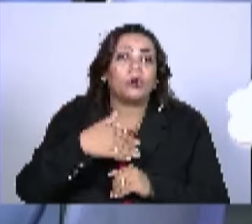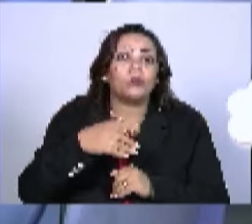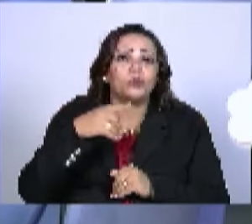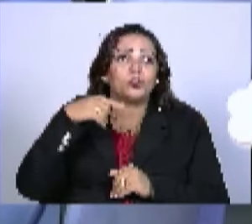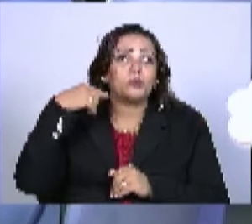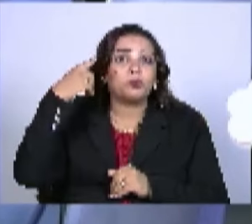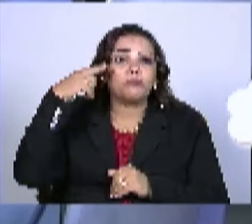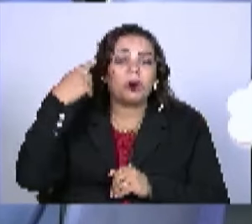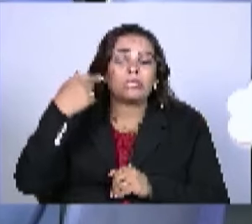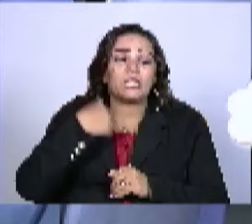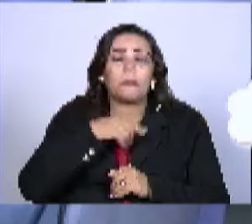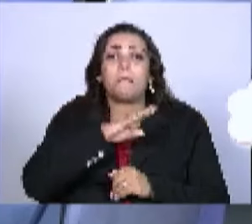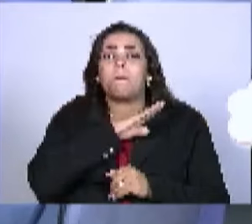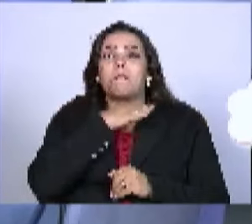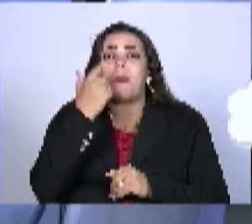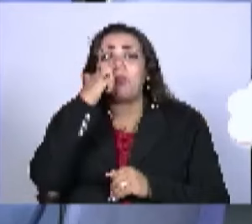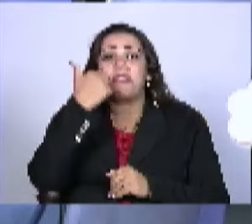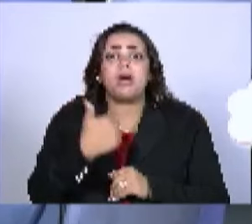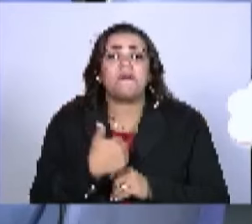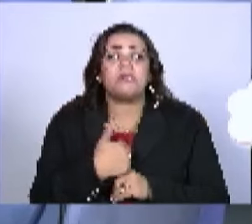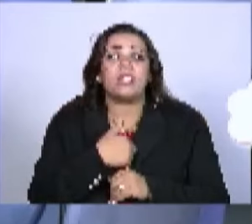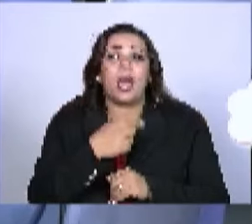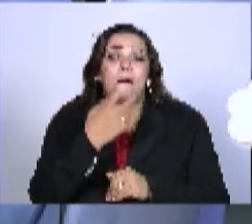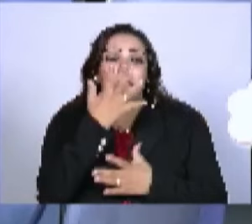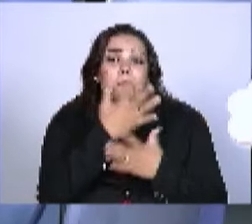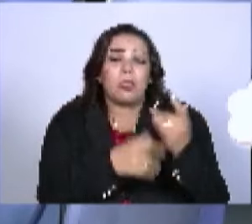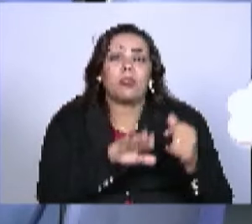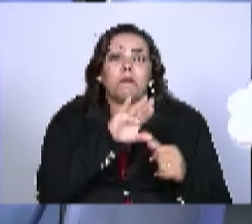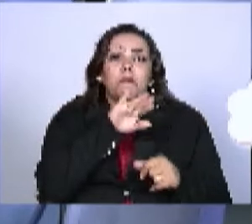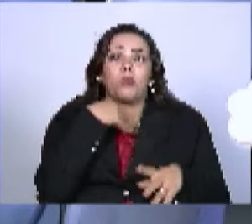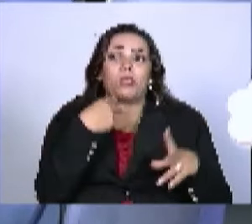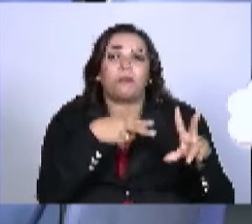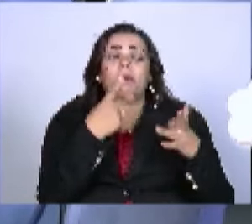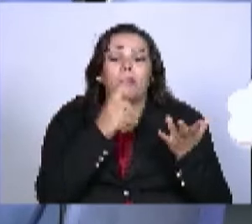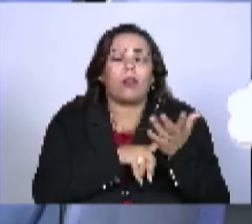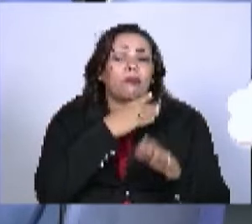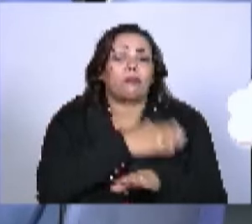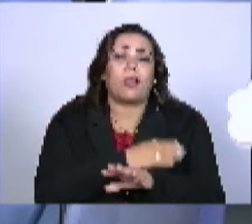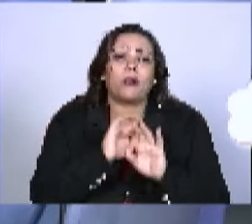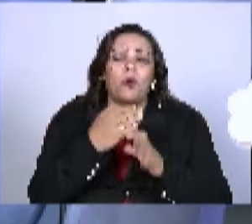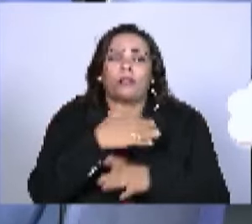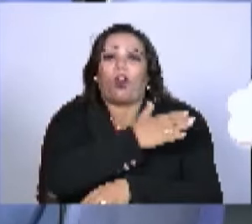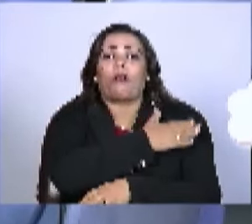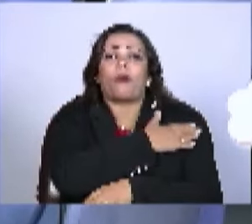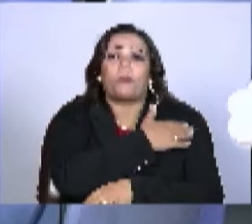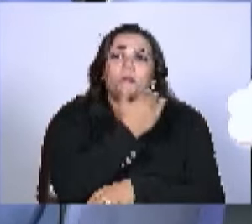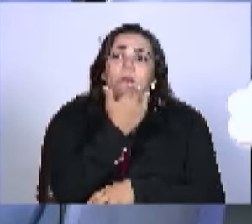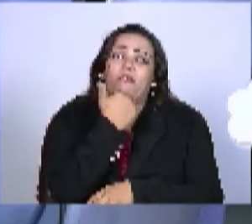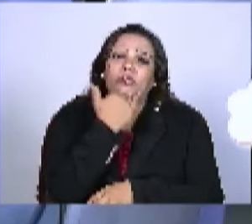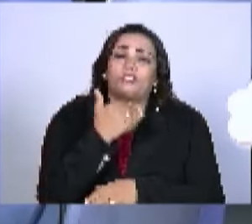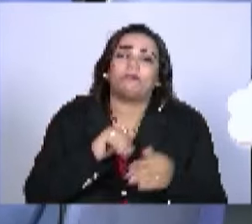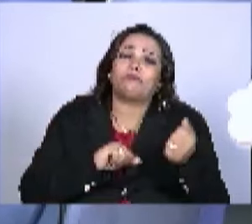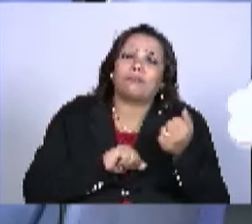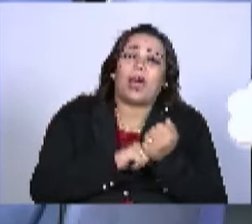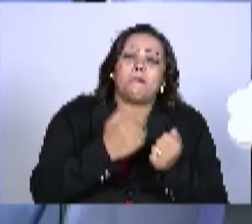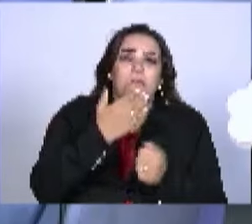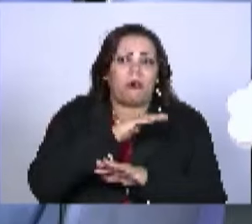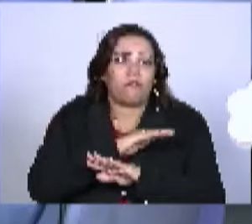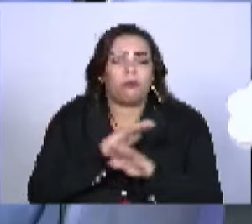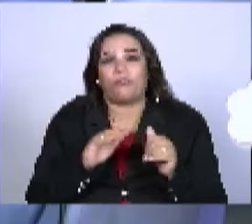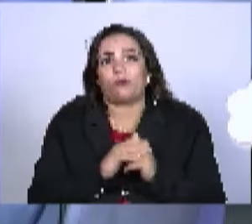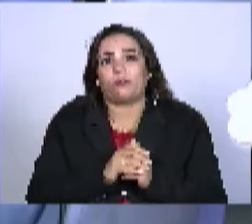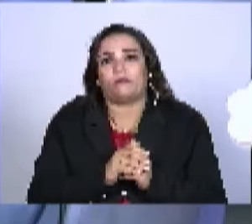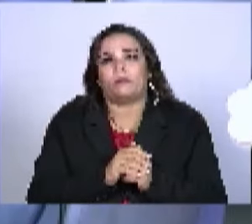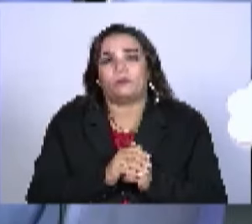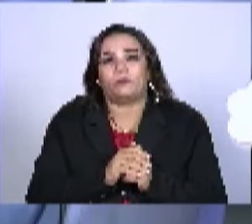الانتحار واني اعمل حاجه في ابني ونرتاح تعبانه قوي وما حدش بيطبطب عليا ولا بيدعمني ولا كاني